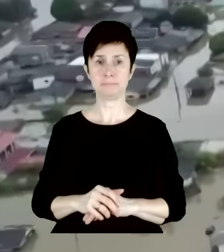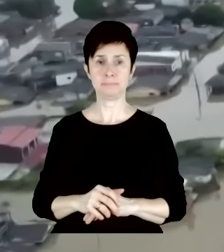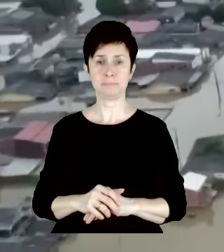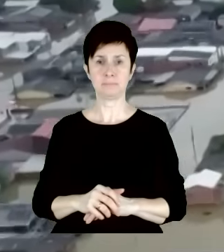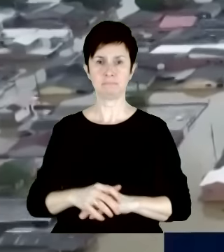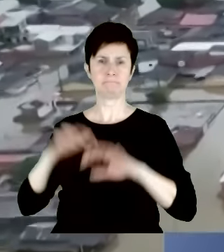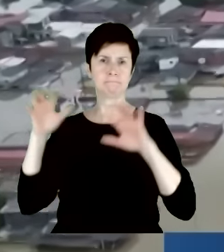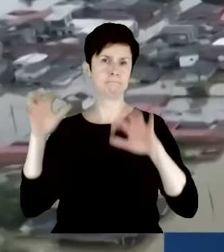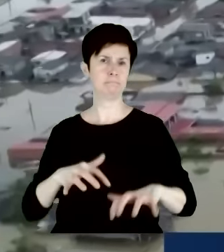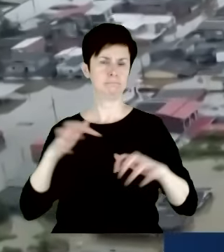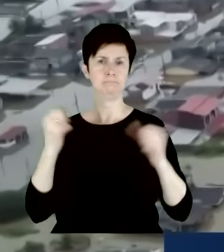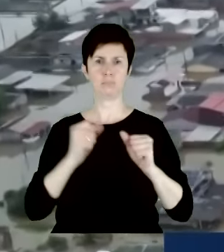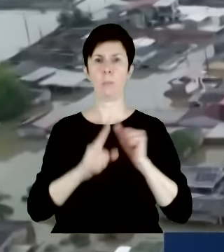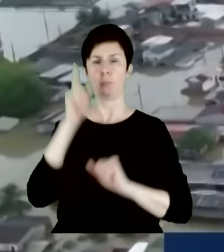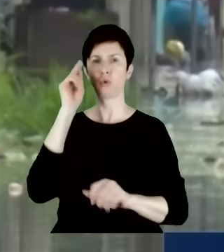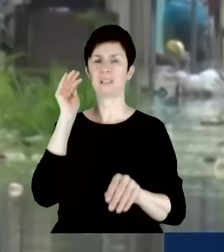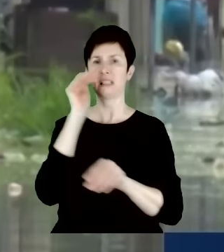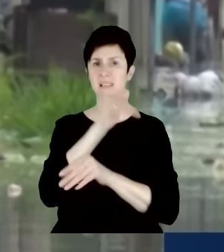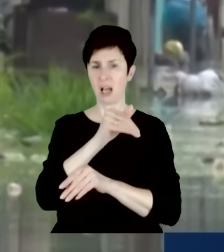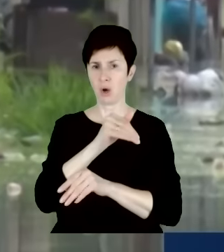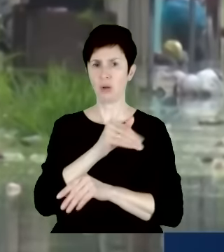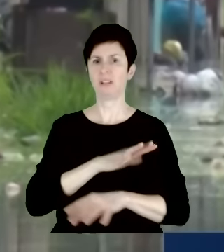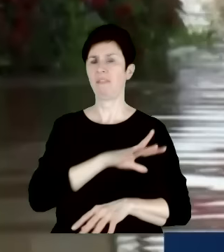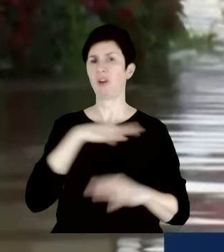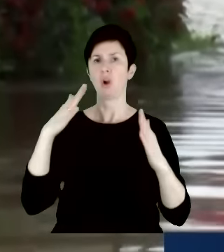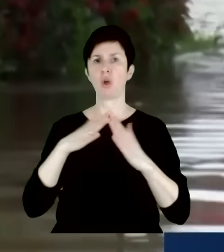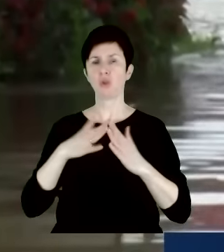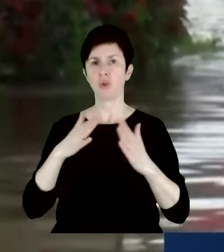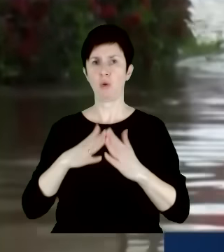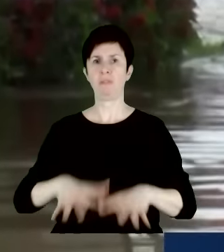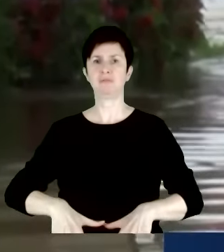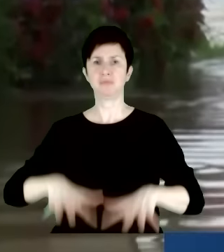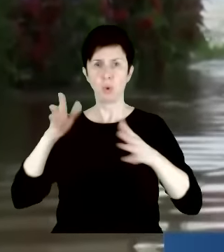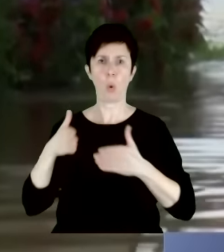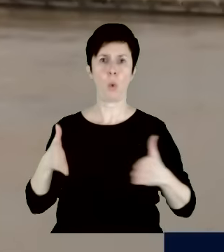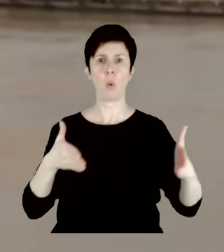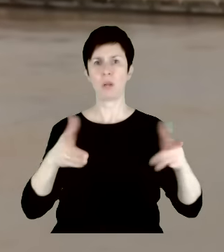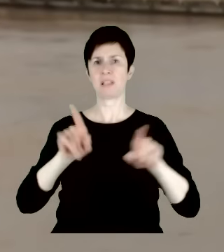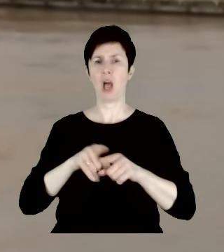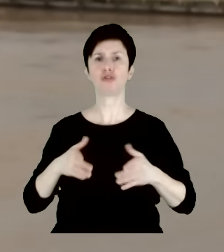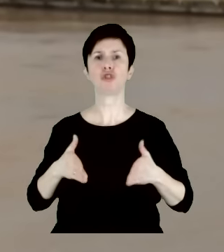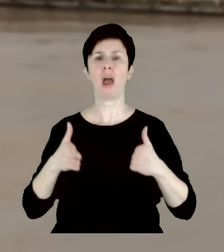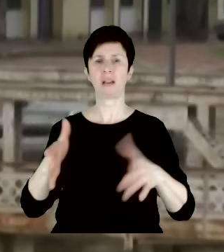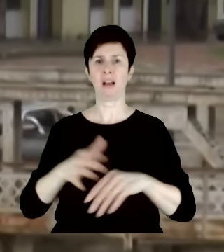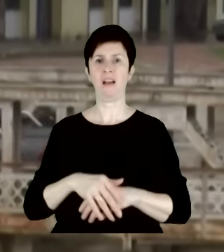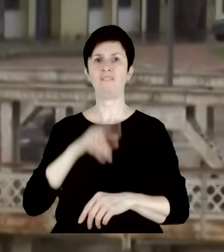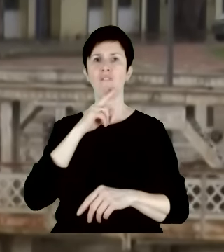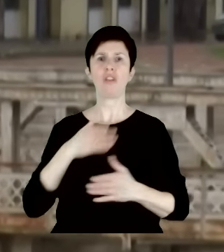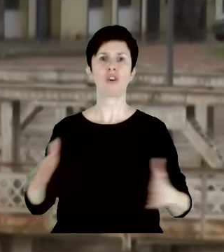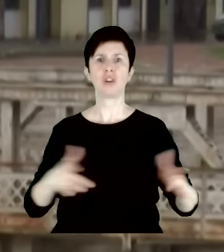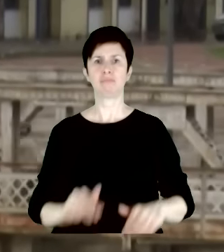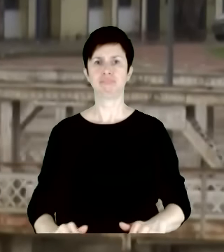Ulewne opady deszczu w północno-zachodniej Brazylii sieją zniszczenie. Wiele domów zostało podtopionych, a ulice zamieniły się w potoki. Poziom wody w rzece Akr podniósł się